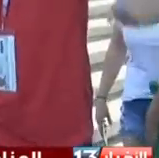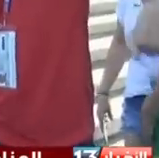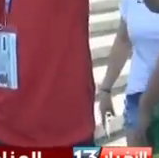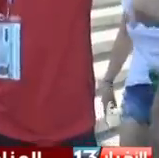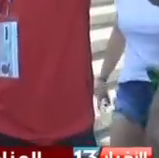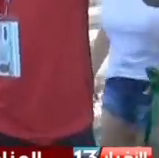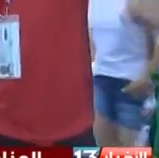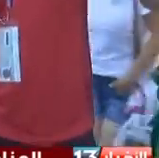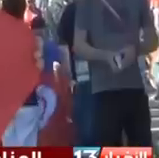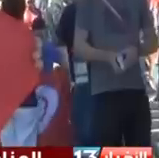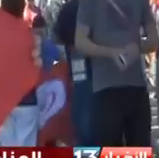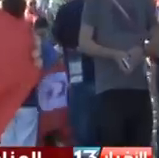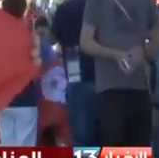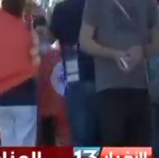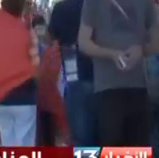القدم.